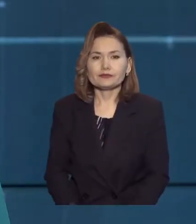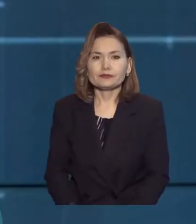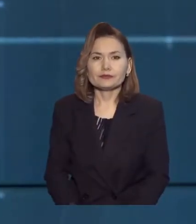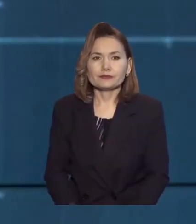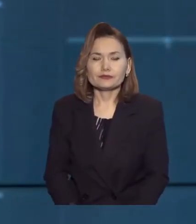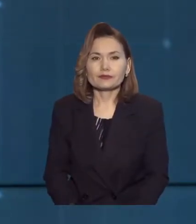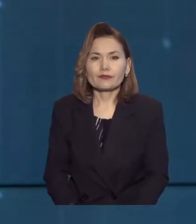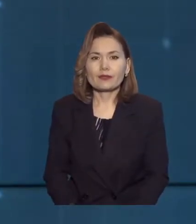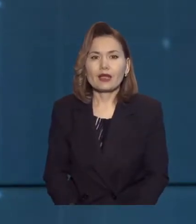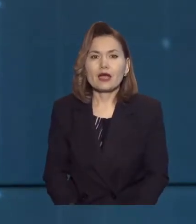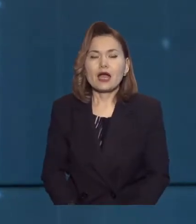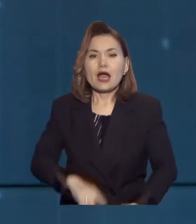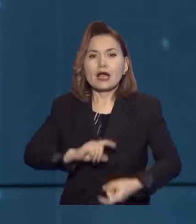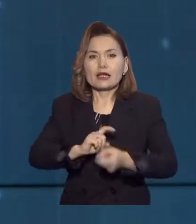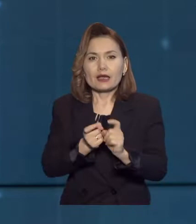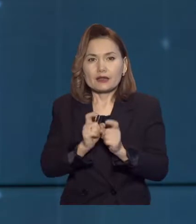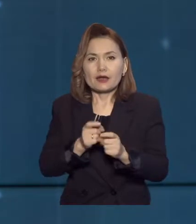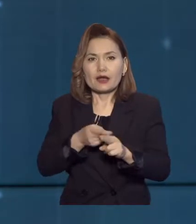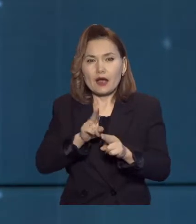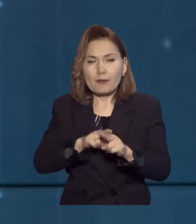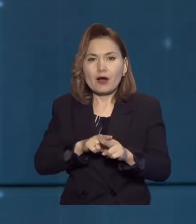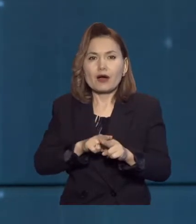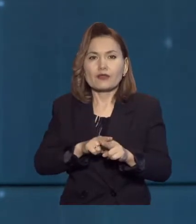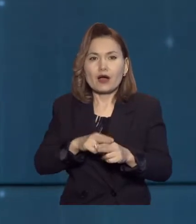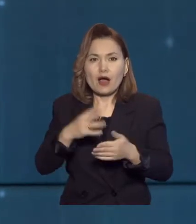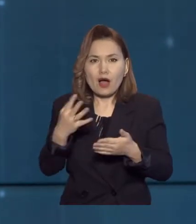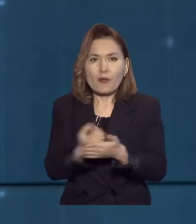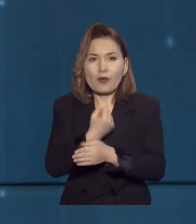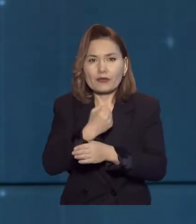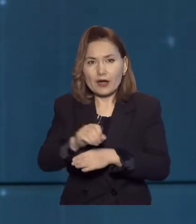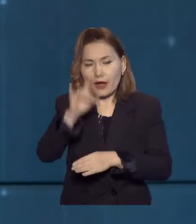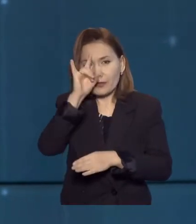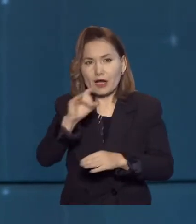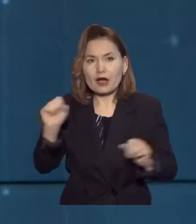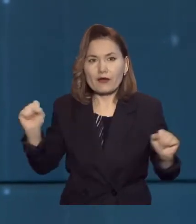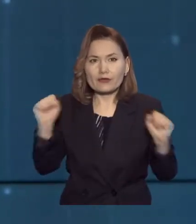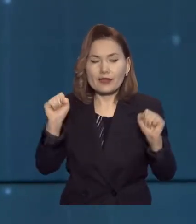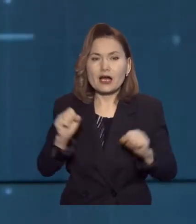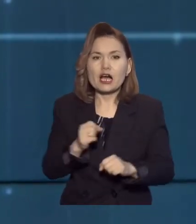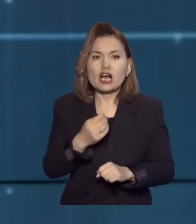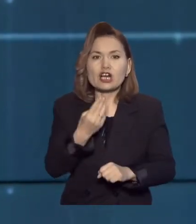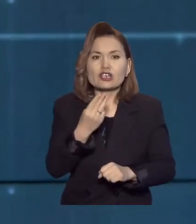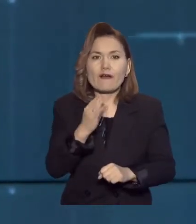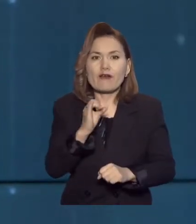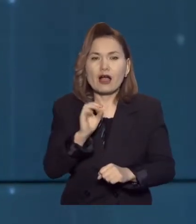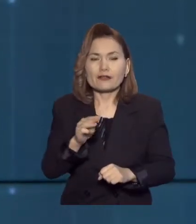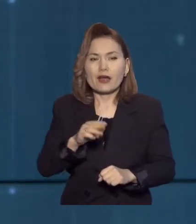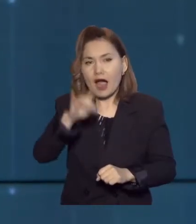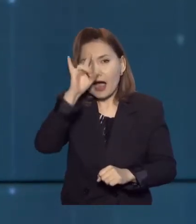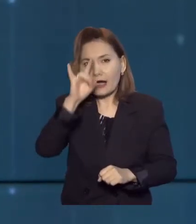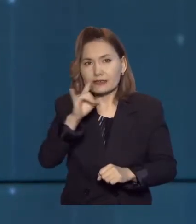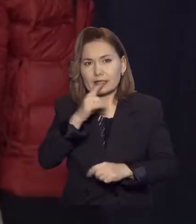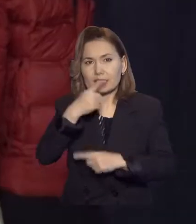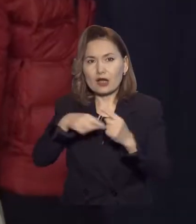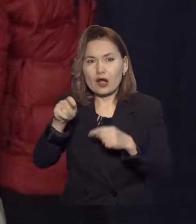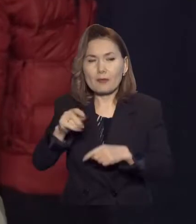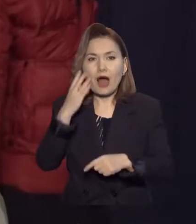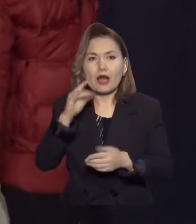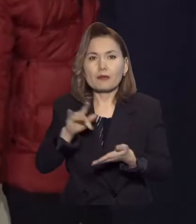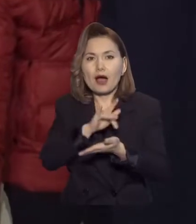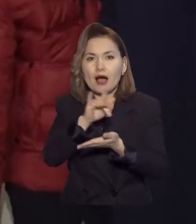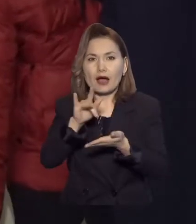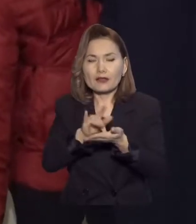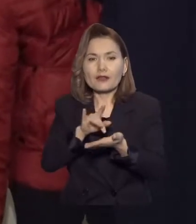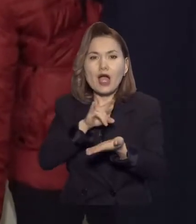Спорт жаңалықтары. Аралас жекпе-жектен кезекті жеңісіне қол жеткізген қазақстандық спортшы Шавкат Рахмонов елге оралды. Алматы әуежайында